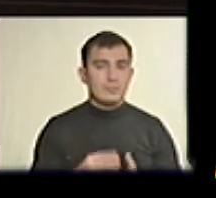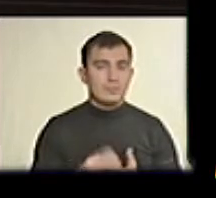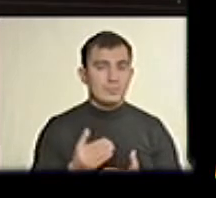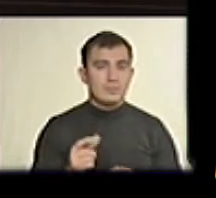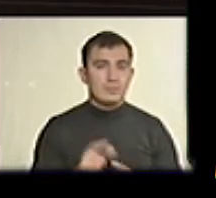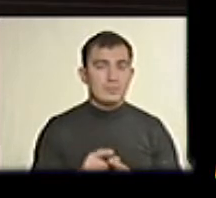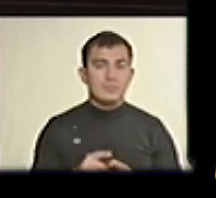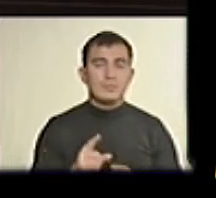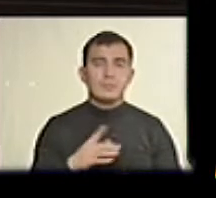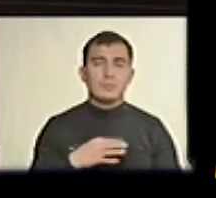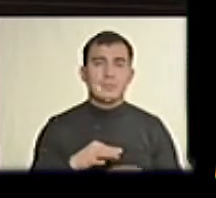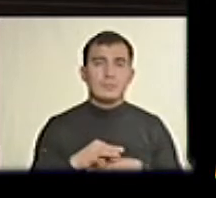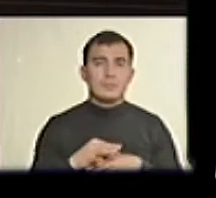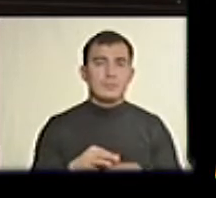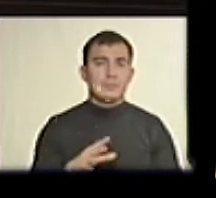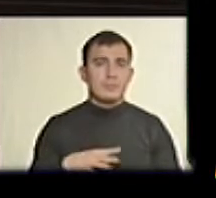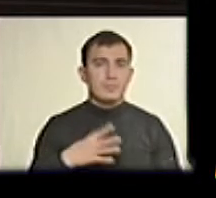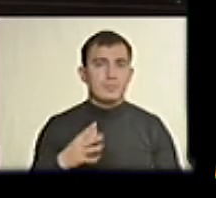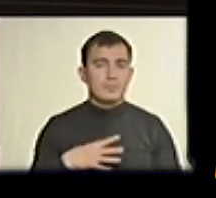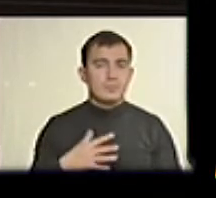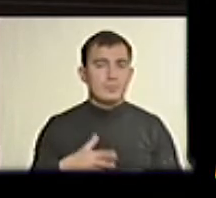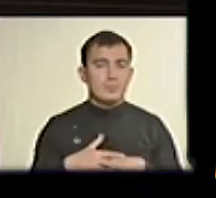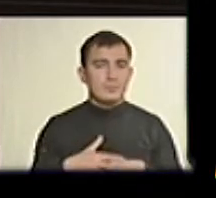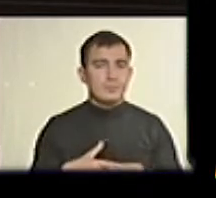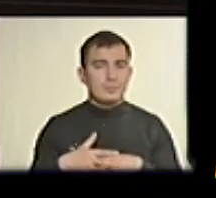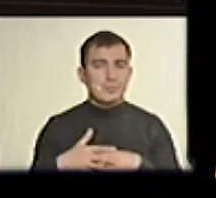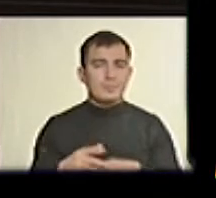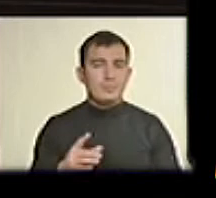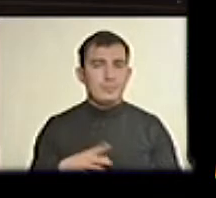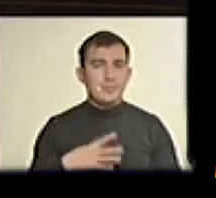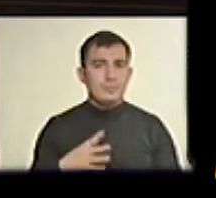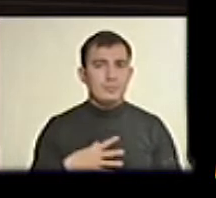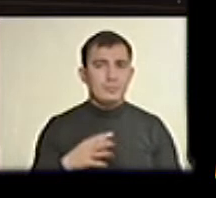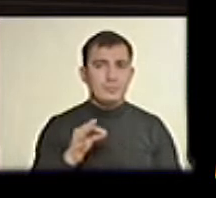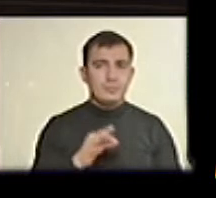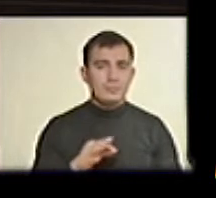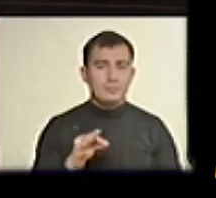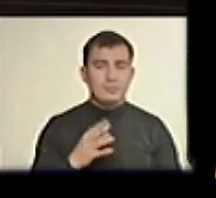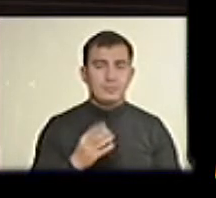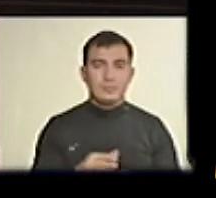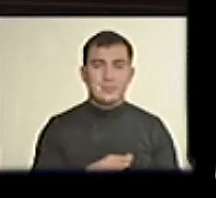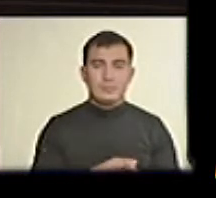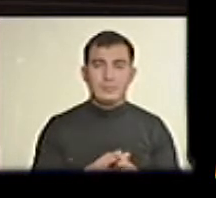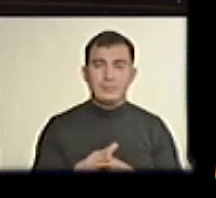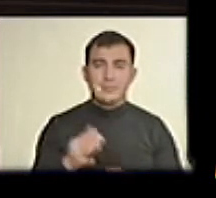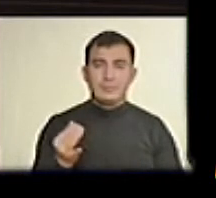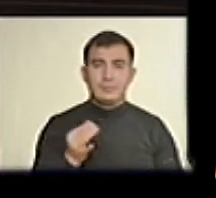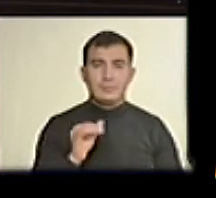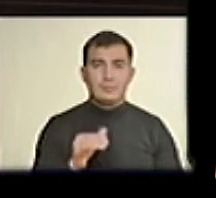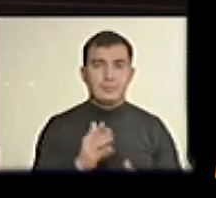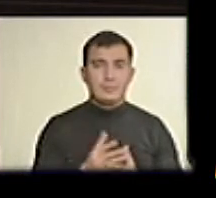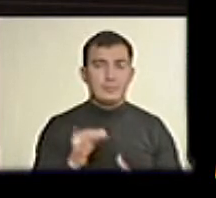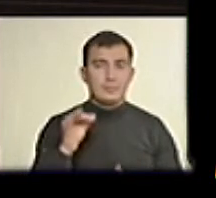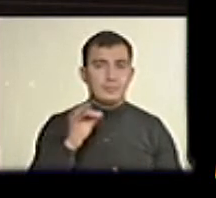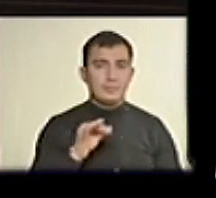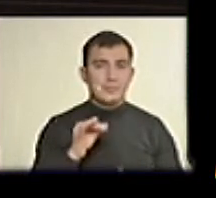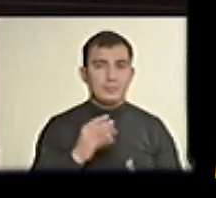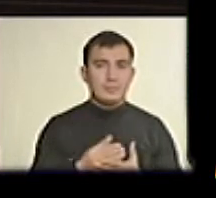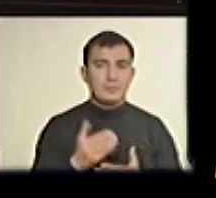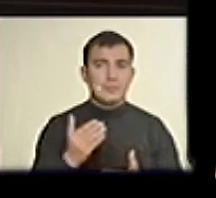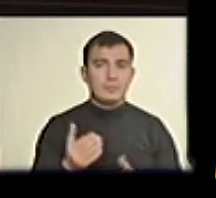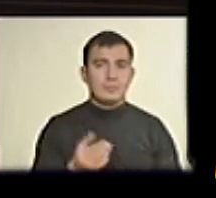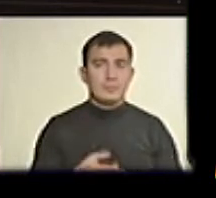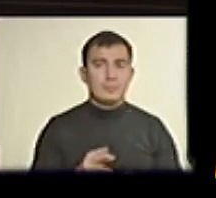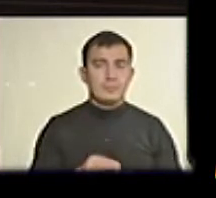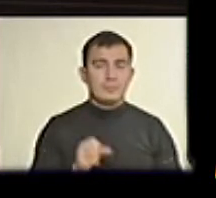olib borgan yurishlari haqida biz ma'lumotga ega bo'lganmiz. Shuningdek, eng to'liq ma'lumot bu tarixiy Amir Haydar.